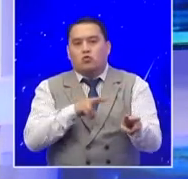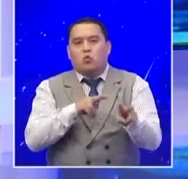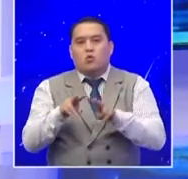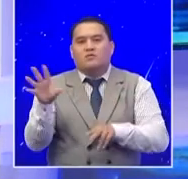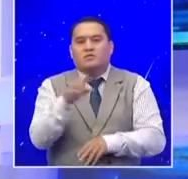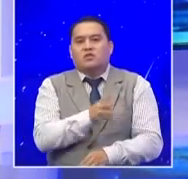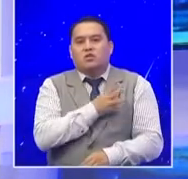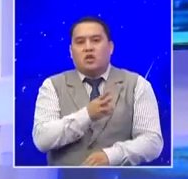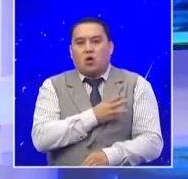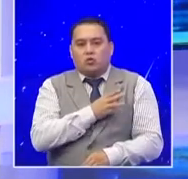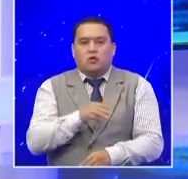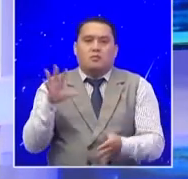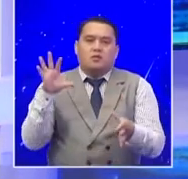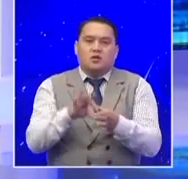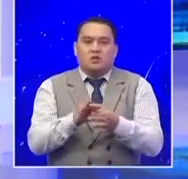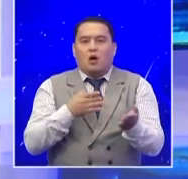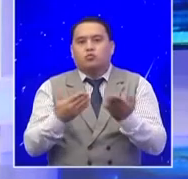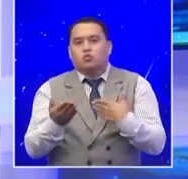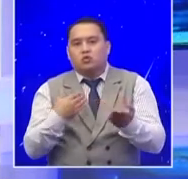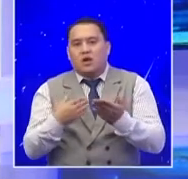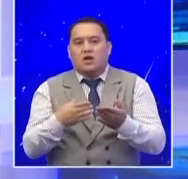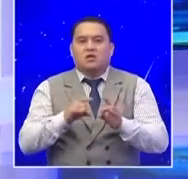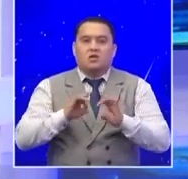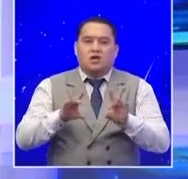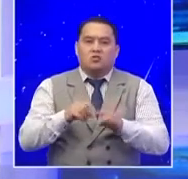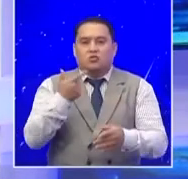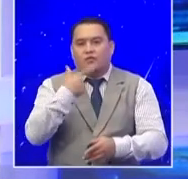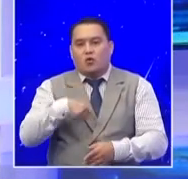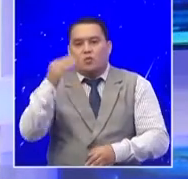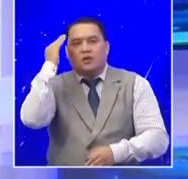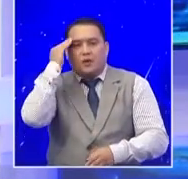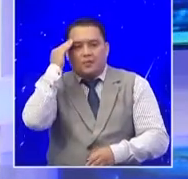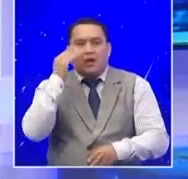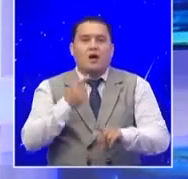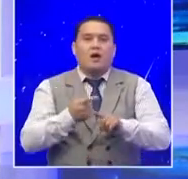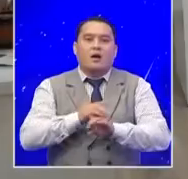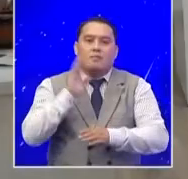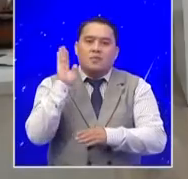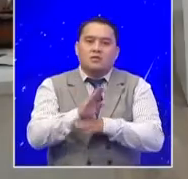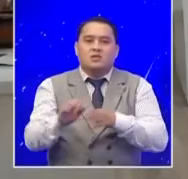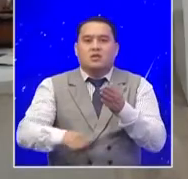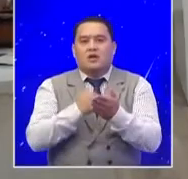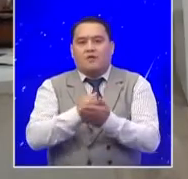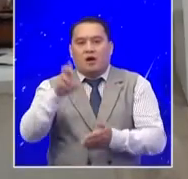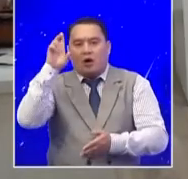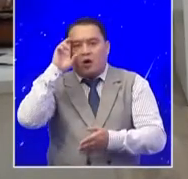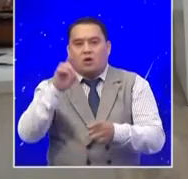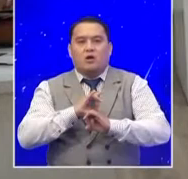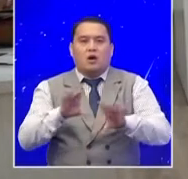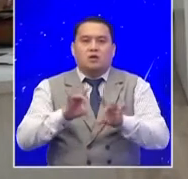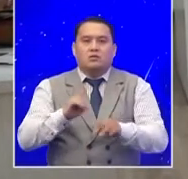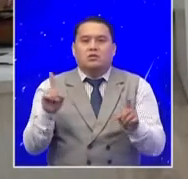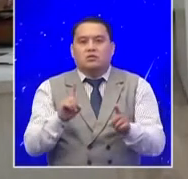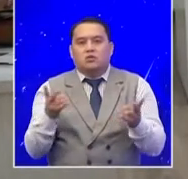все желающие, но и присоединиться к обсуждению, высказать свою точку зрения. В нынешнем послании глава государства особый акцент сделал